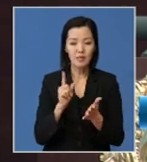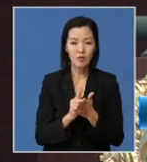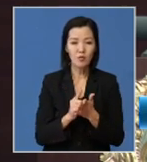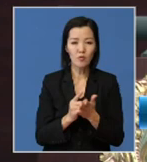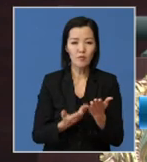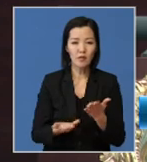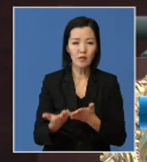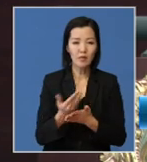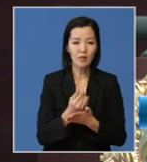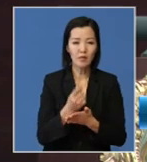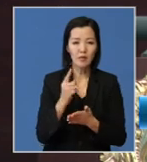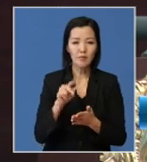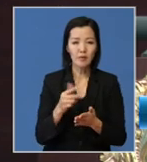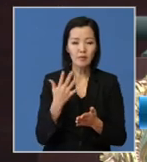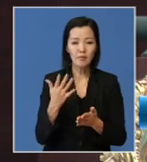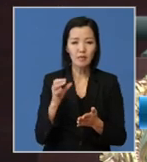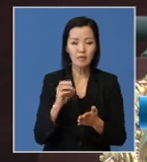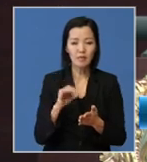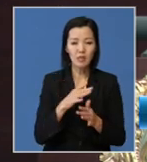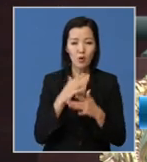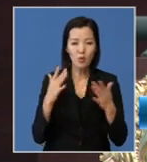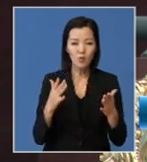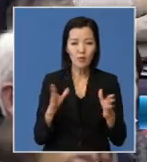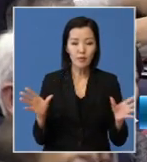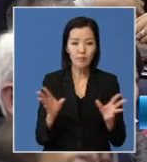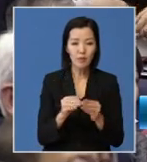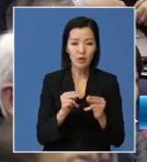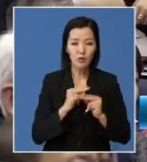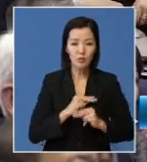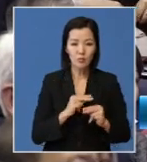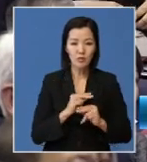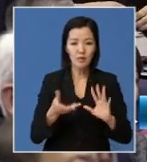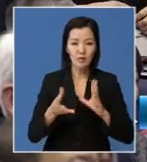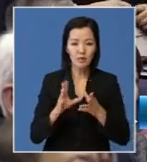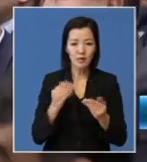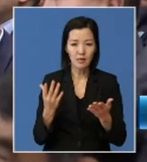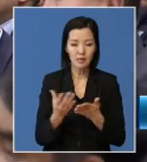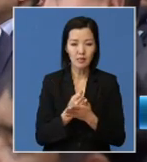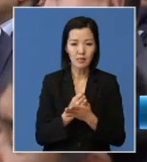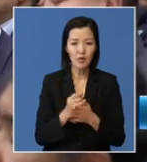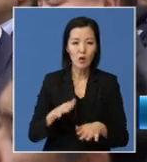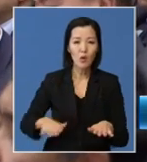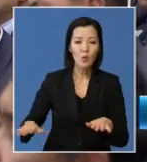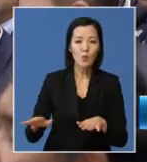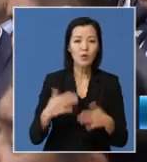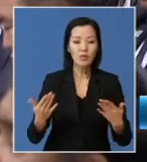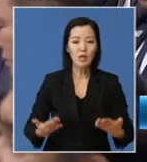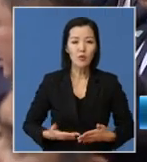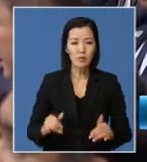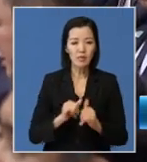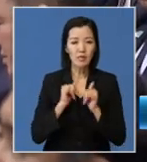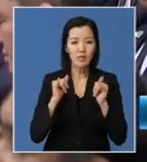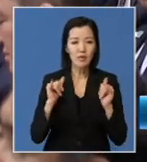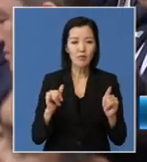поступления 1,5 раза выросли. Соның барлығы мне бірге істеген жұмысымыздың арқасында. Өңірде әлеуметтік экономикалық дамыту